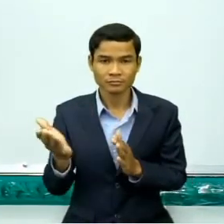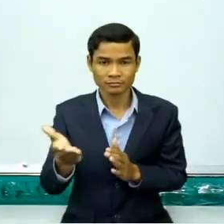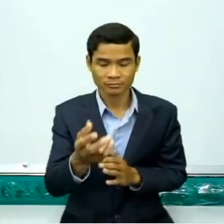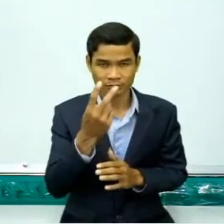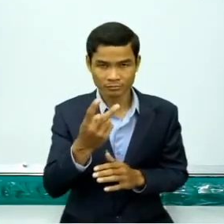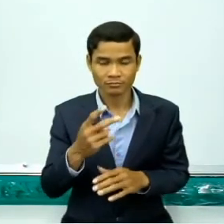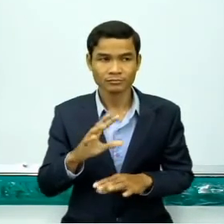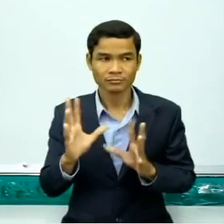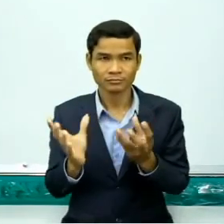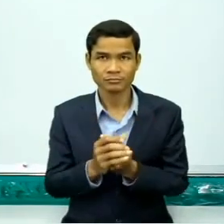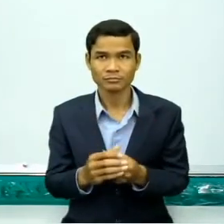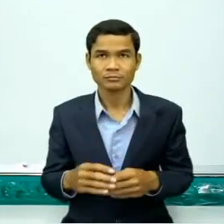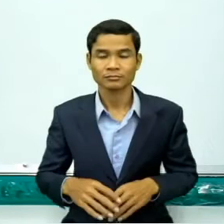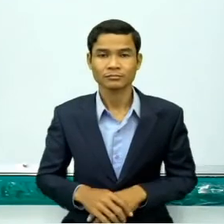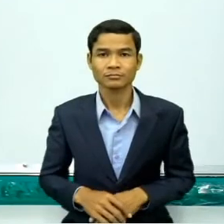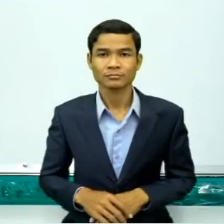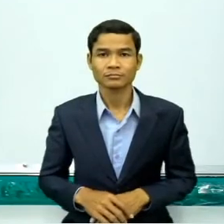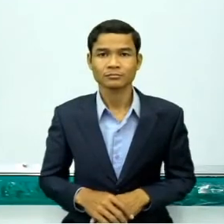ní.